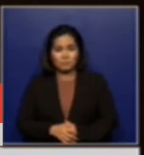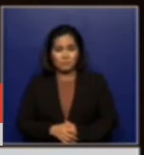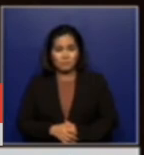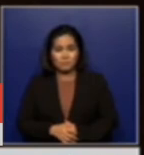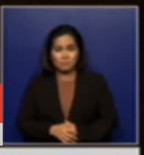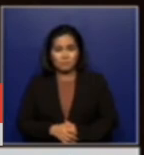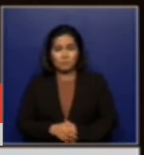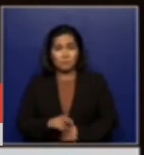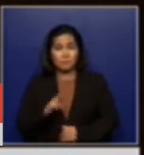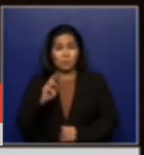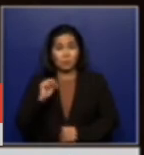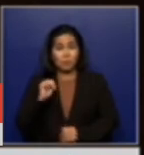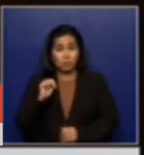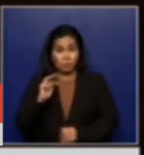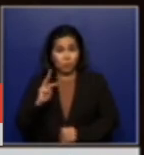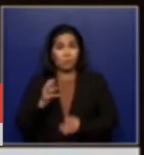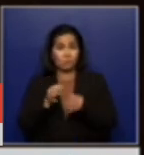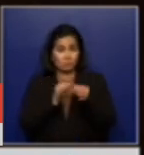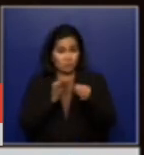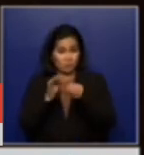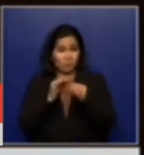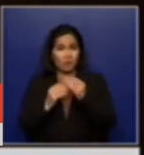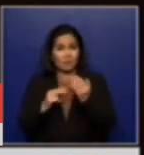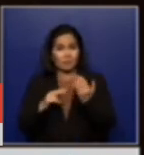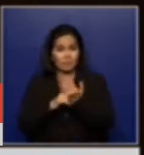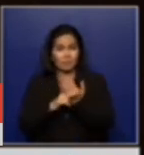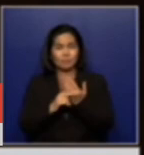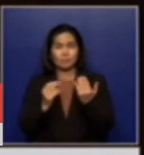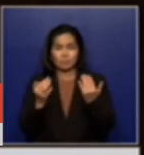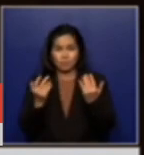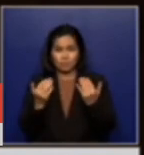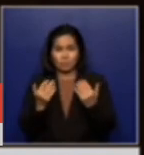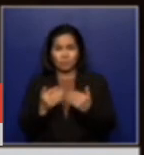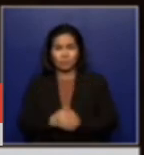ท่านรัฐมนตรีขอชี้แจงก่อนนะครับท่านนิยมครับ